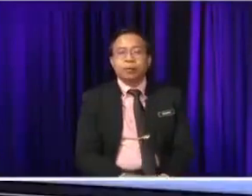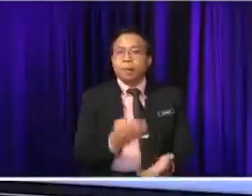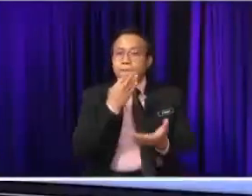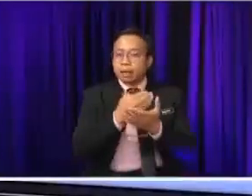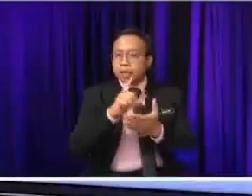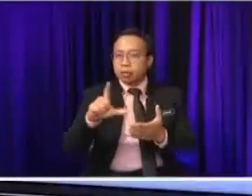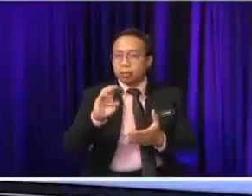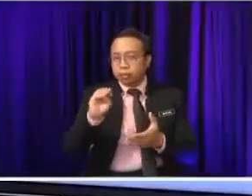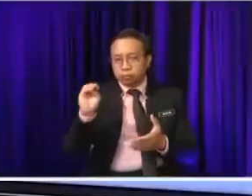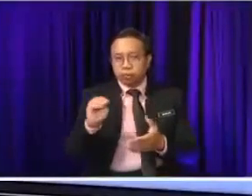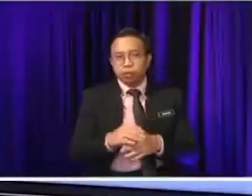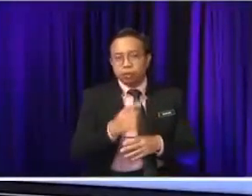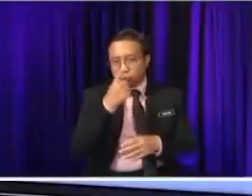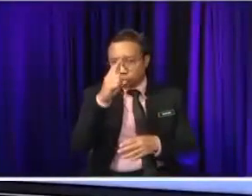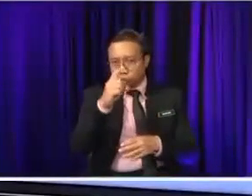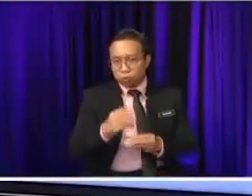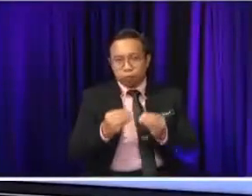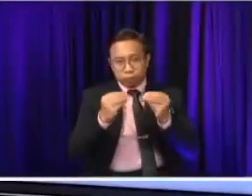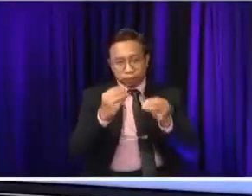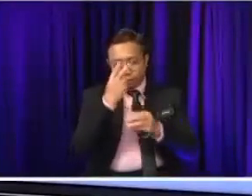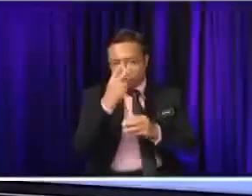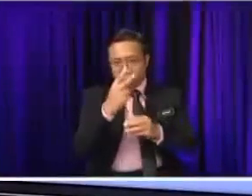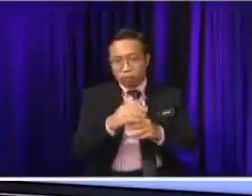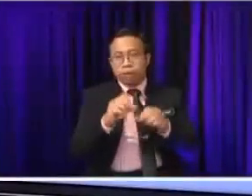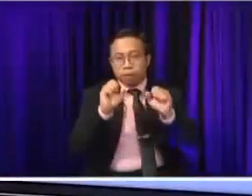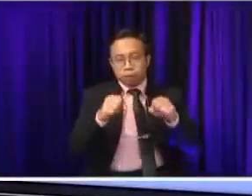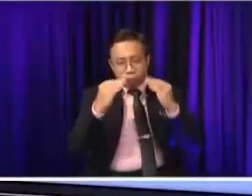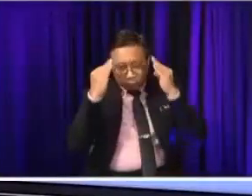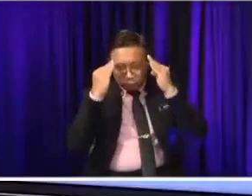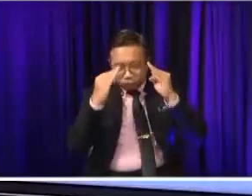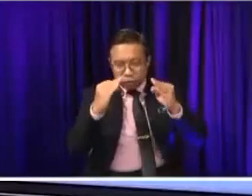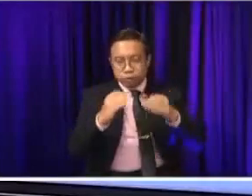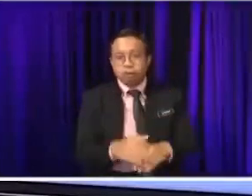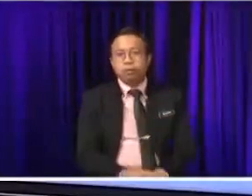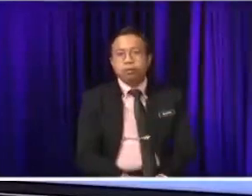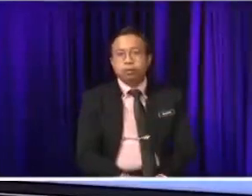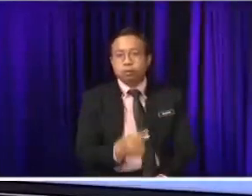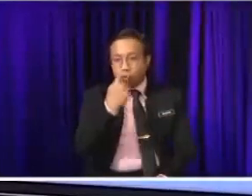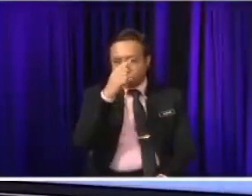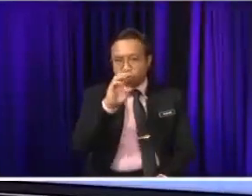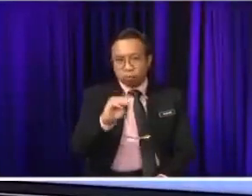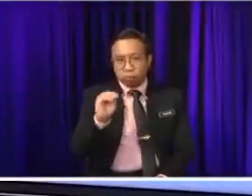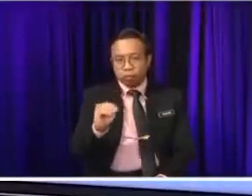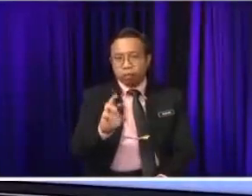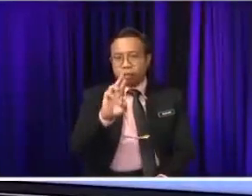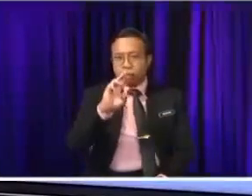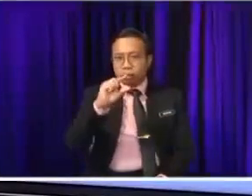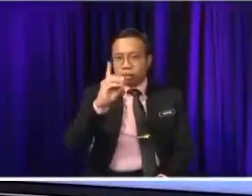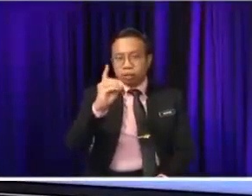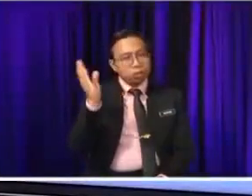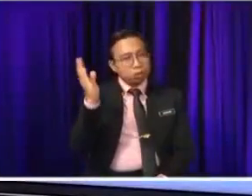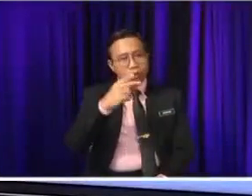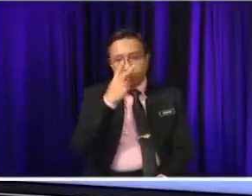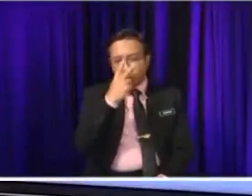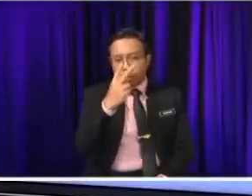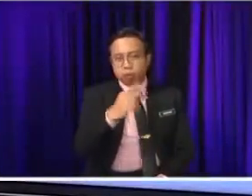yang untuk bagi yang sedang menuntut sekarang Oke boleh tumpukan perhatian oke oke untuk murid-murid ajd job